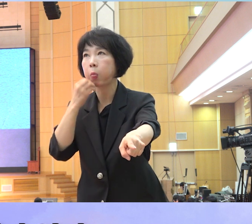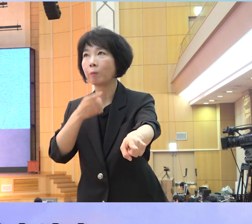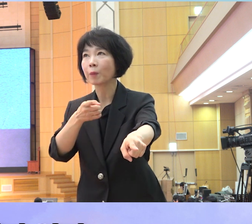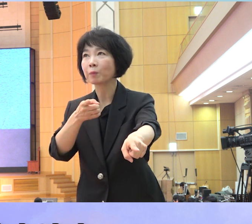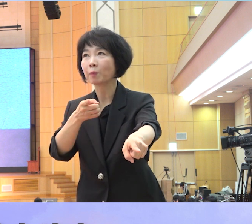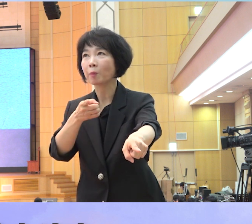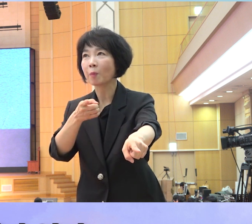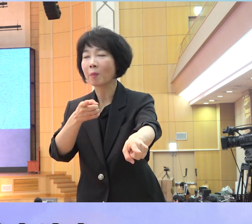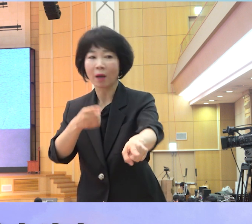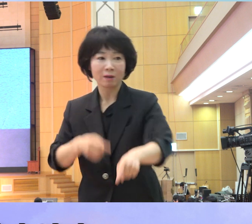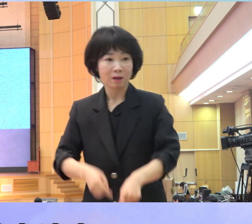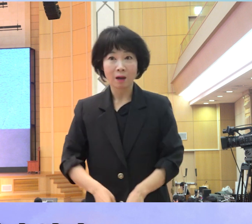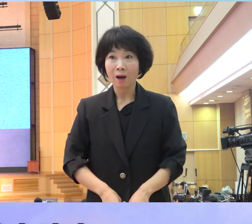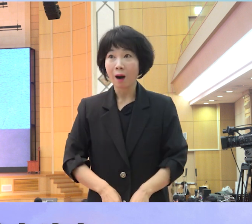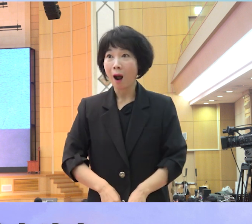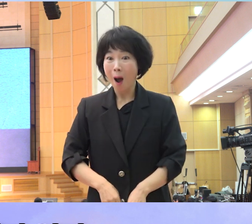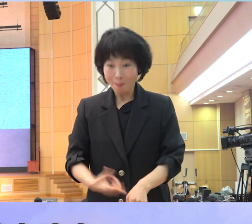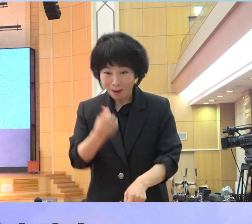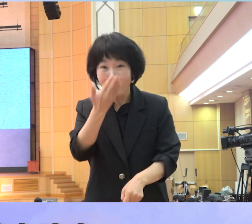아이고, 왜 먹으라는 거 못 먹게 해?